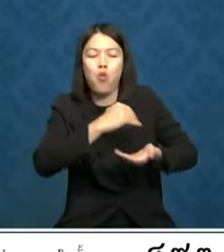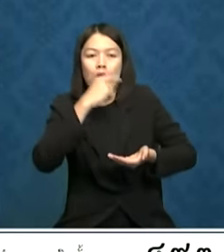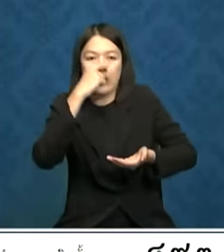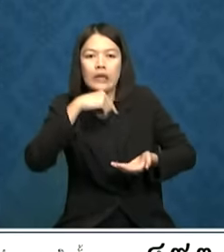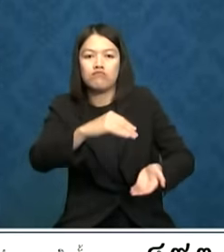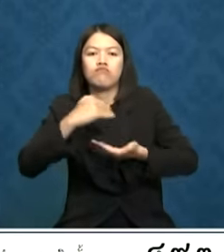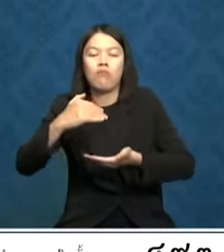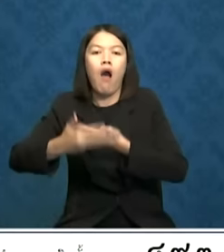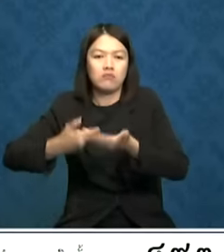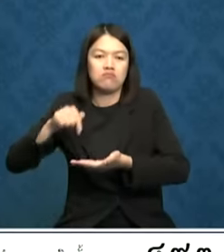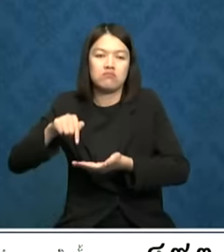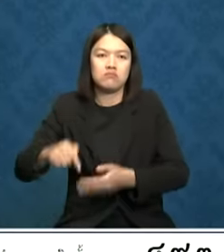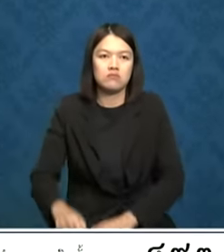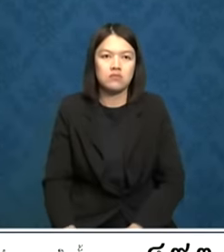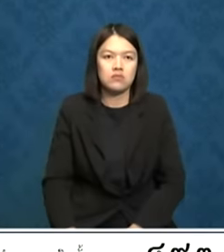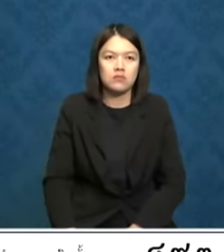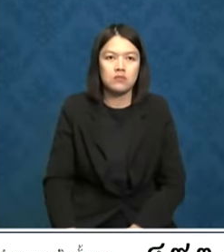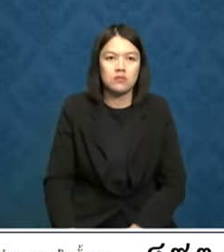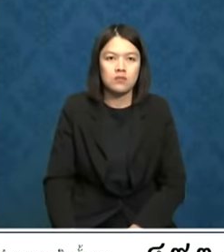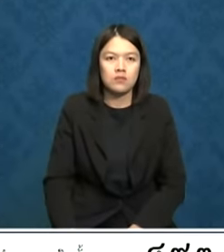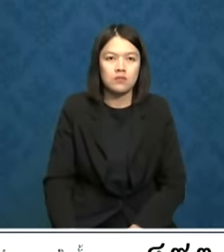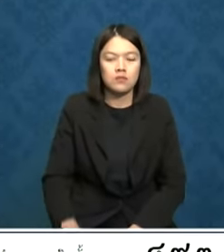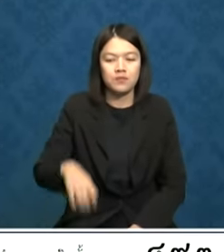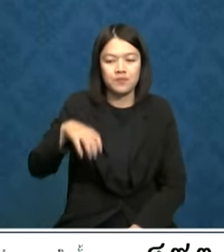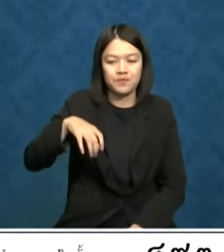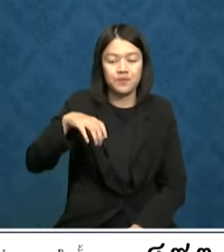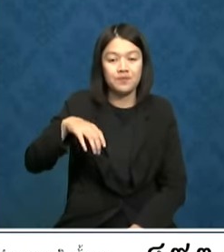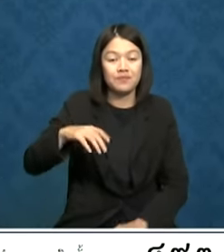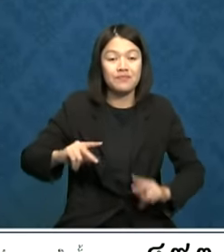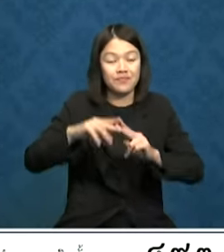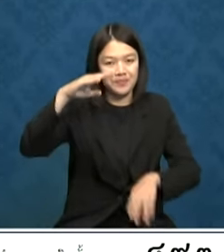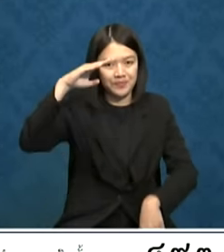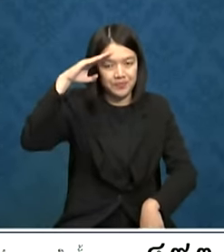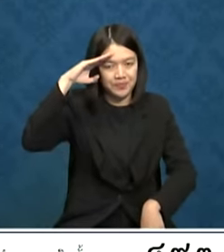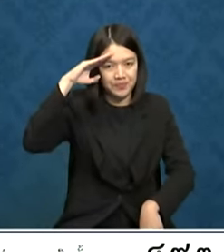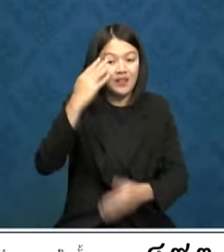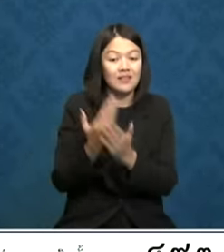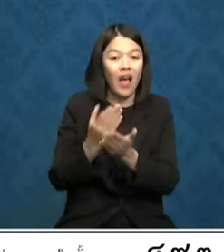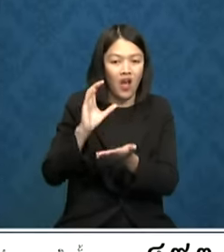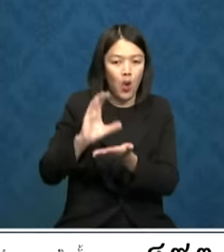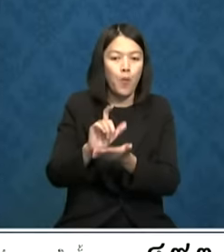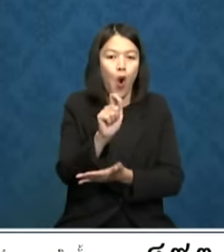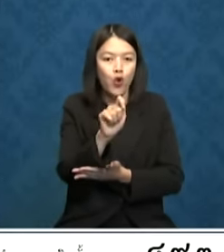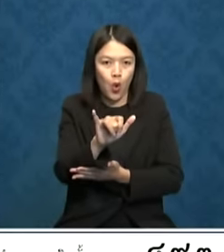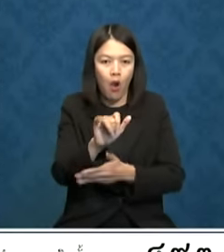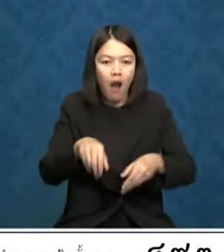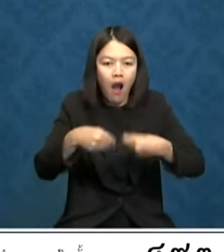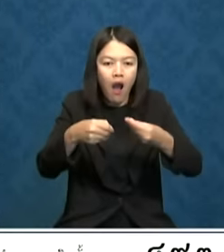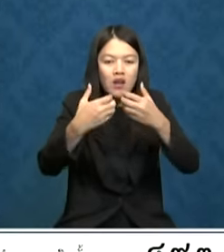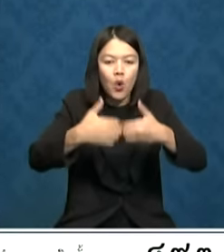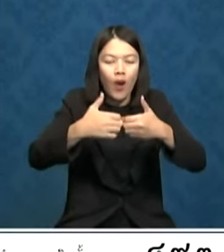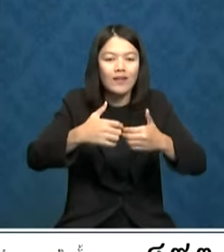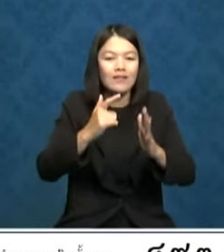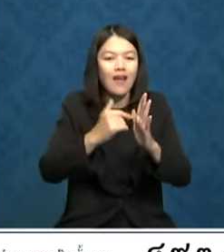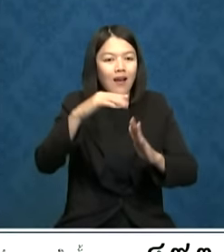ค่ะทางหน่วยงานสังกัดปลัดกระทรวงกลาโหมแจ้งในชนูงบประมาณอย่างชัดเจนนะคะว่าอยอนุญาตให้โรงงานยา